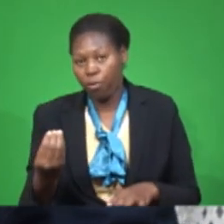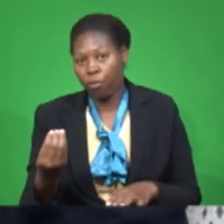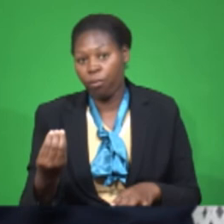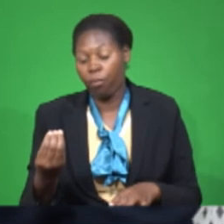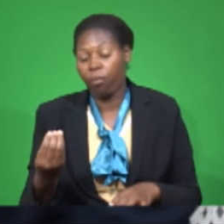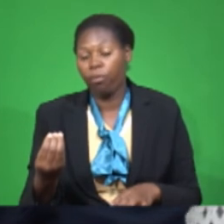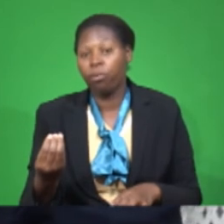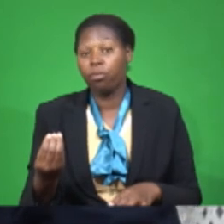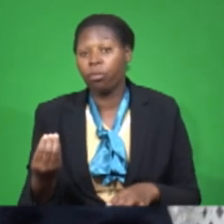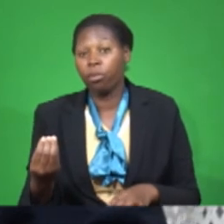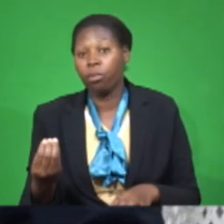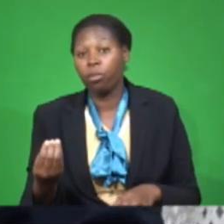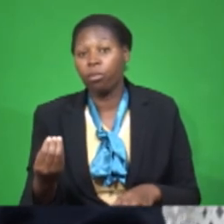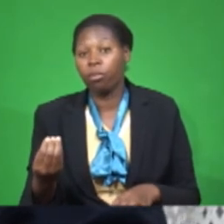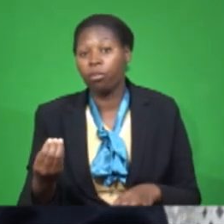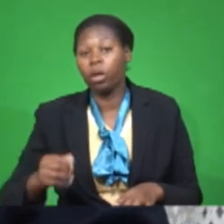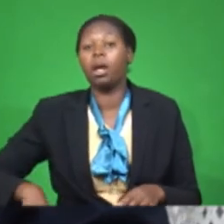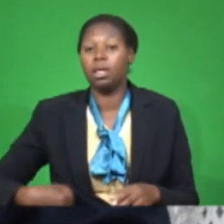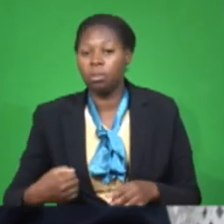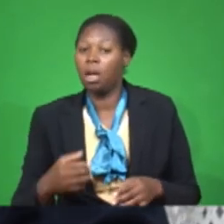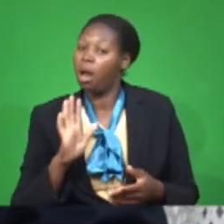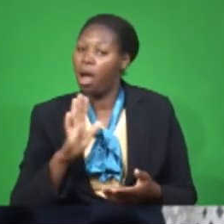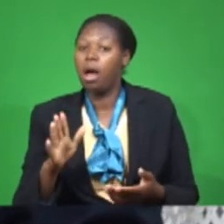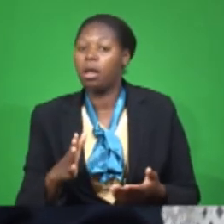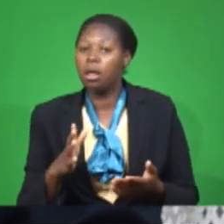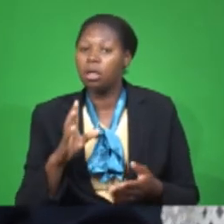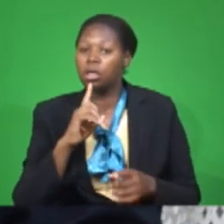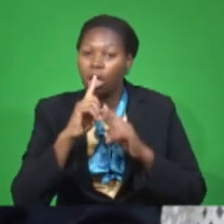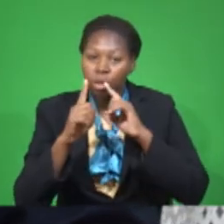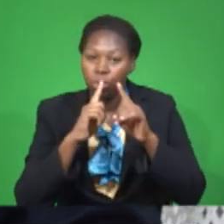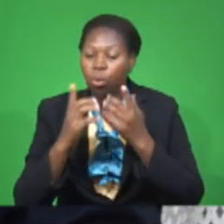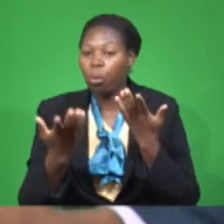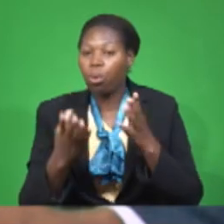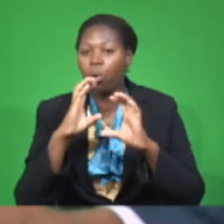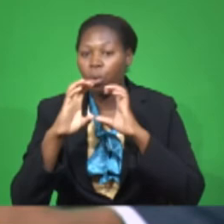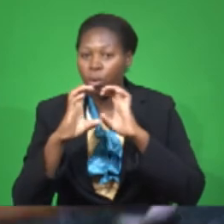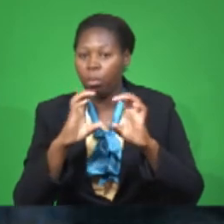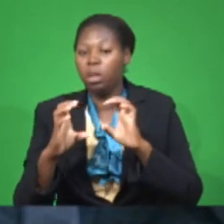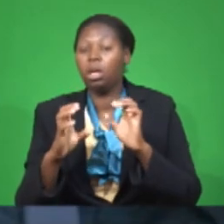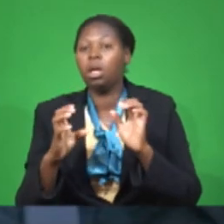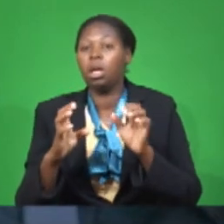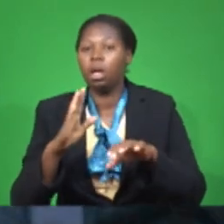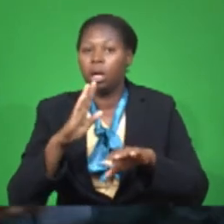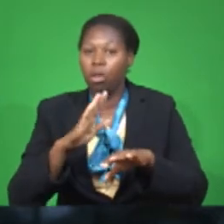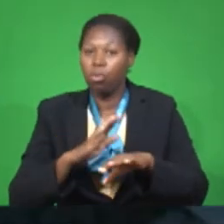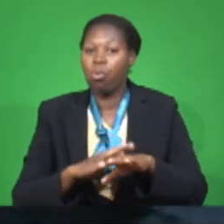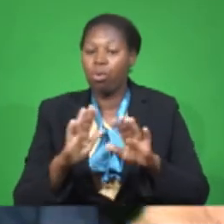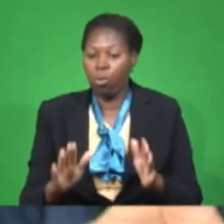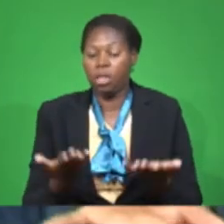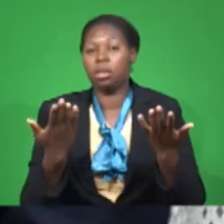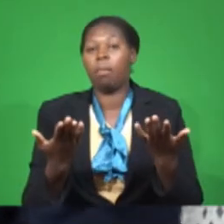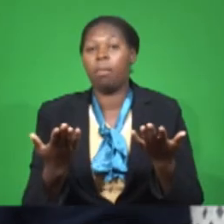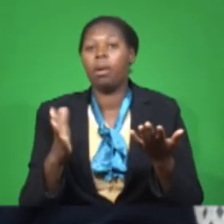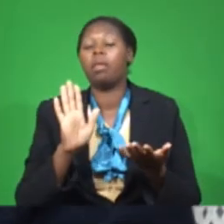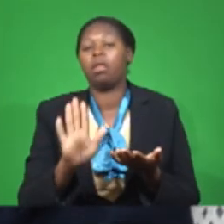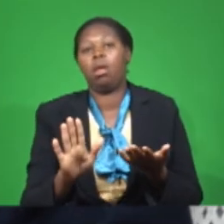vese but machats obatwa pa phone. Ipapo musabva maomese rova rune kuti vapunza dzimba dzavanhu. Inotozoparayo kwete kuti ane